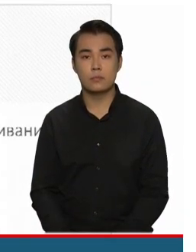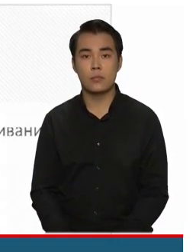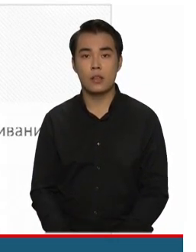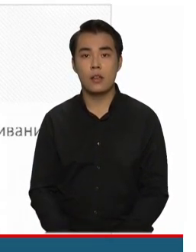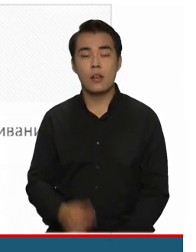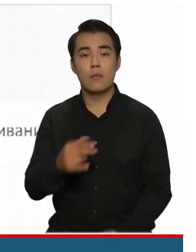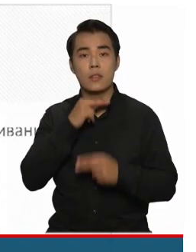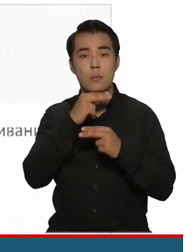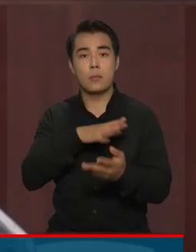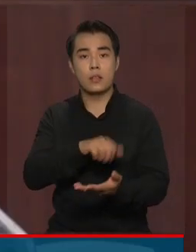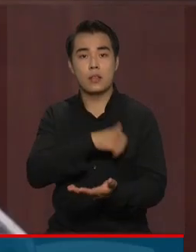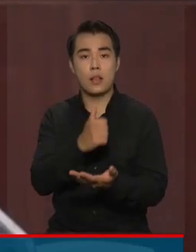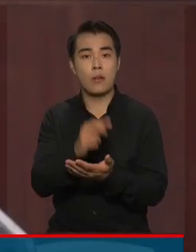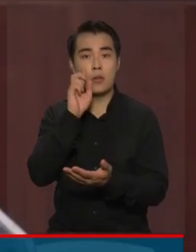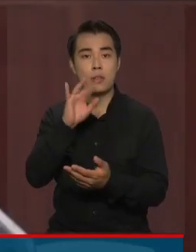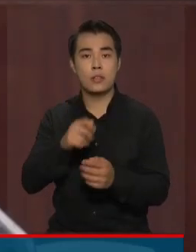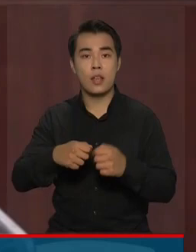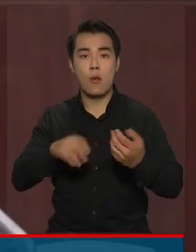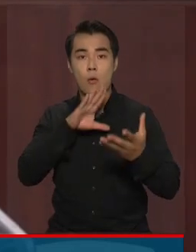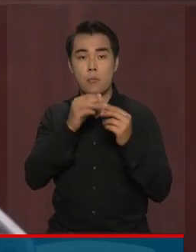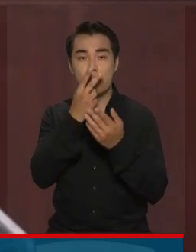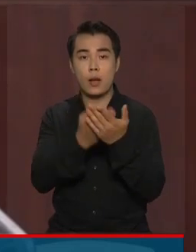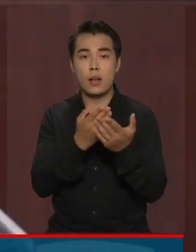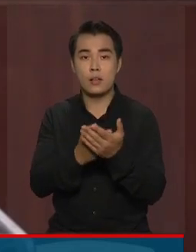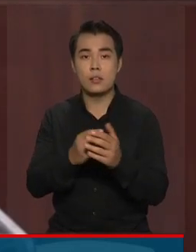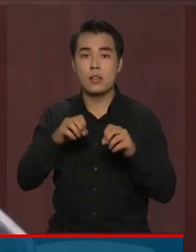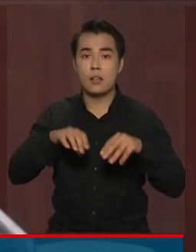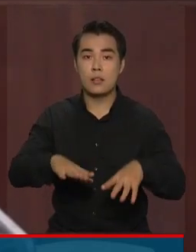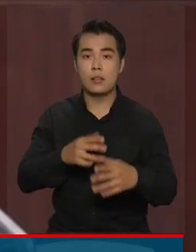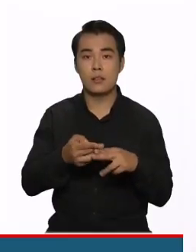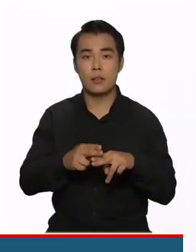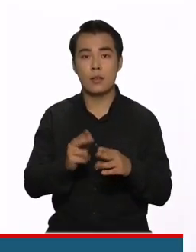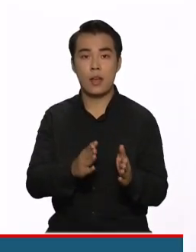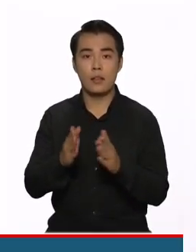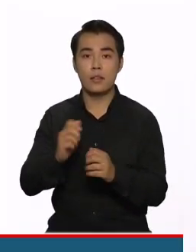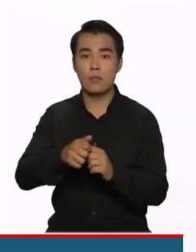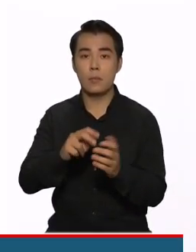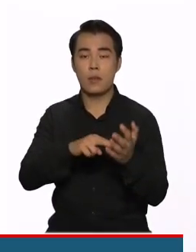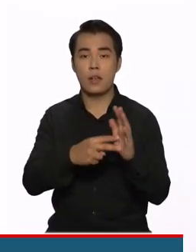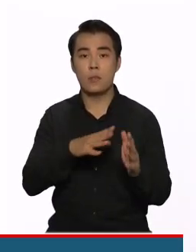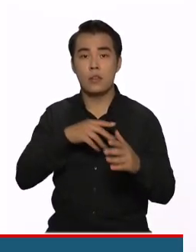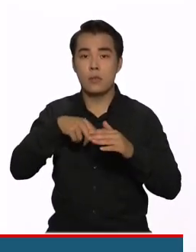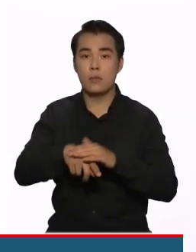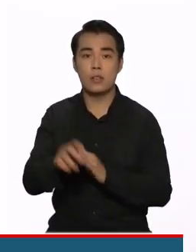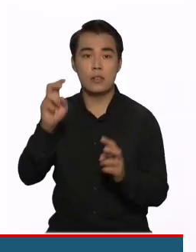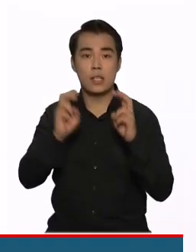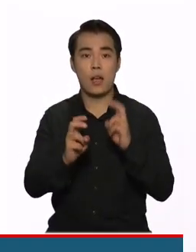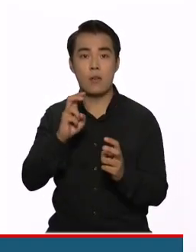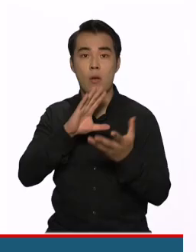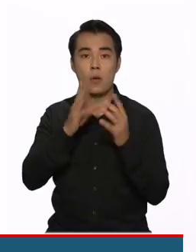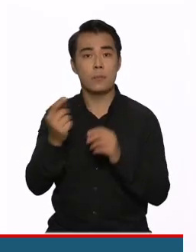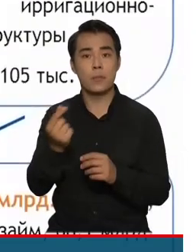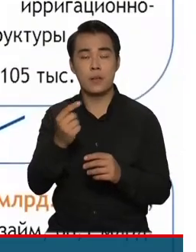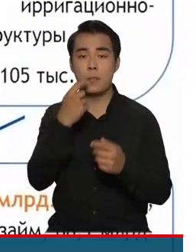Обратил внимание глава правительства и на затягивание процедур согласования ряда инвестиционных проектов, среди которых завод по производству